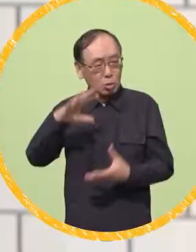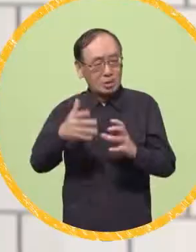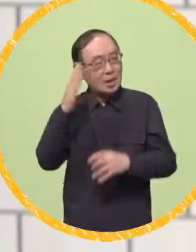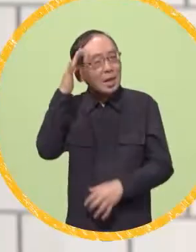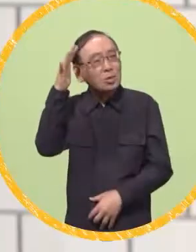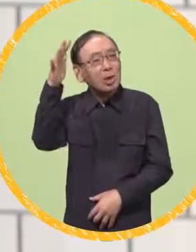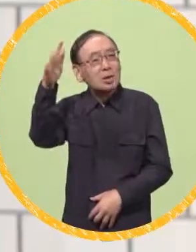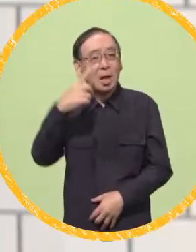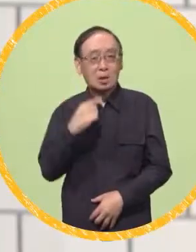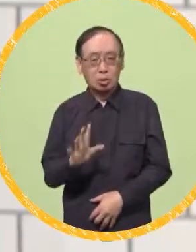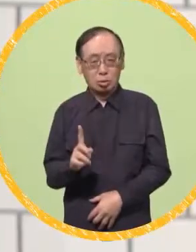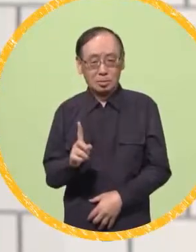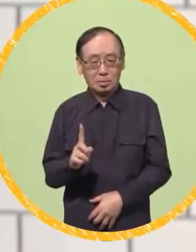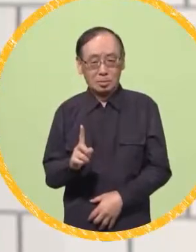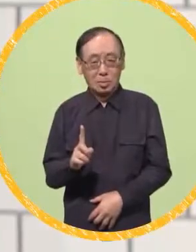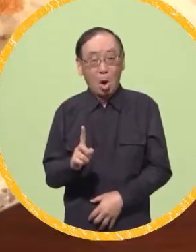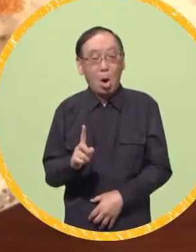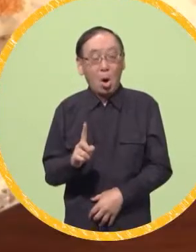ブーブー